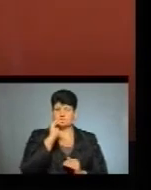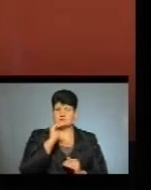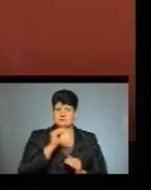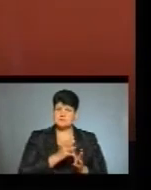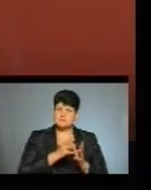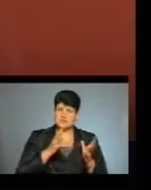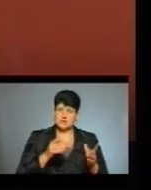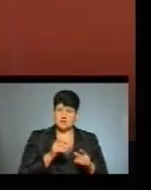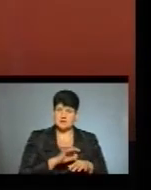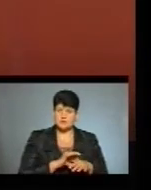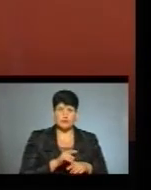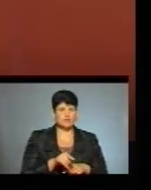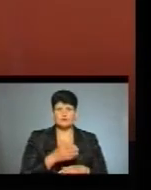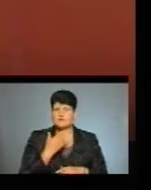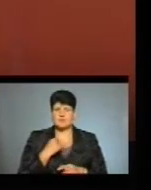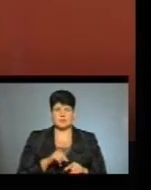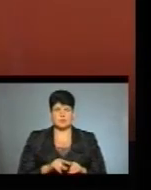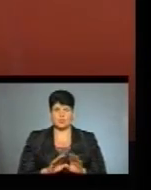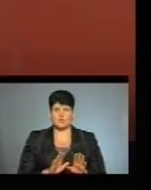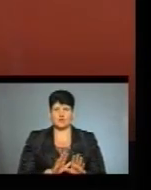тут такого немає, але